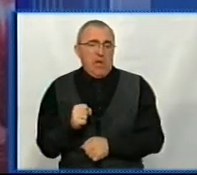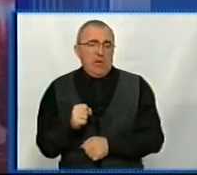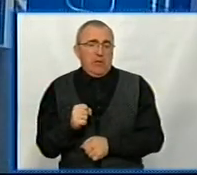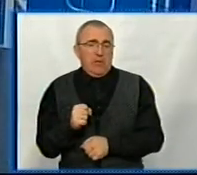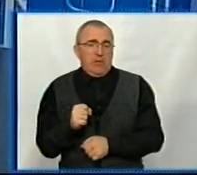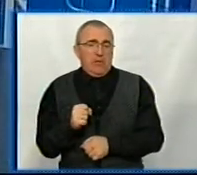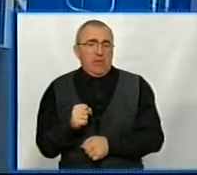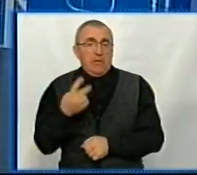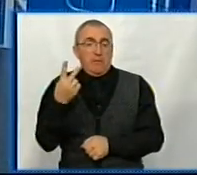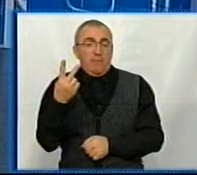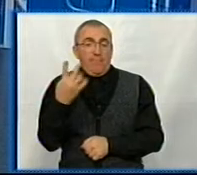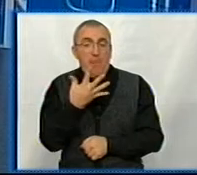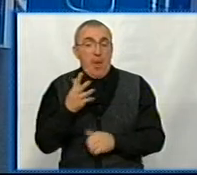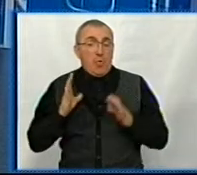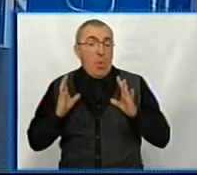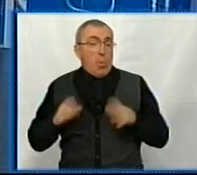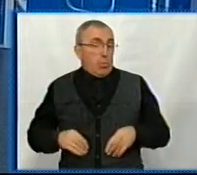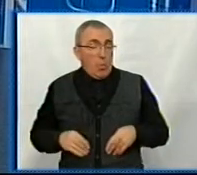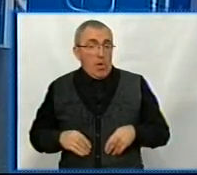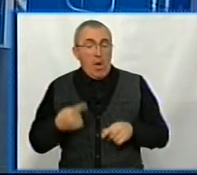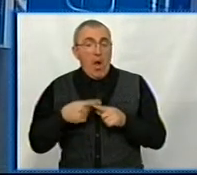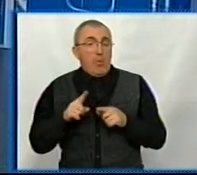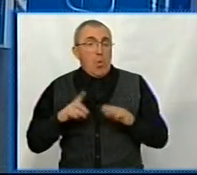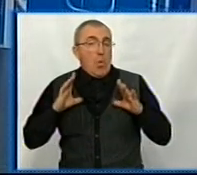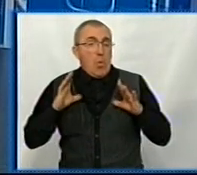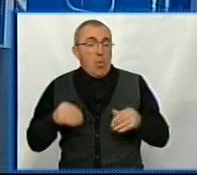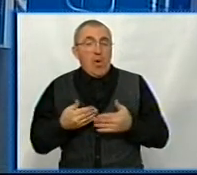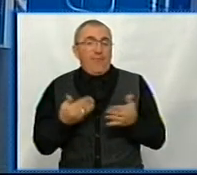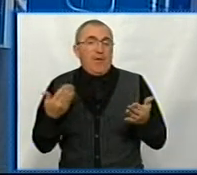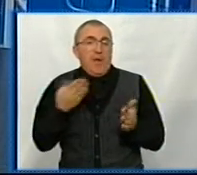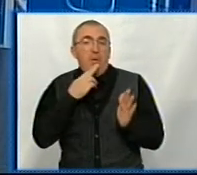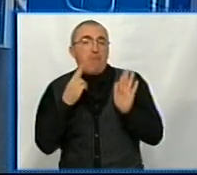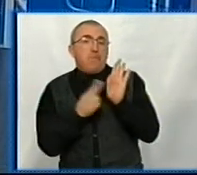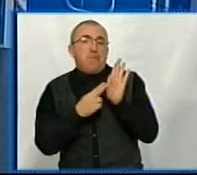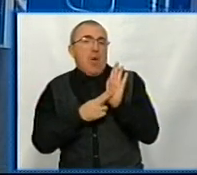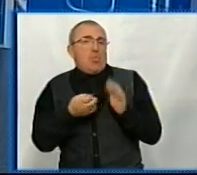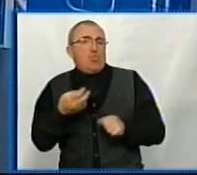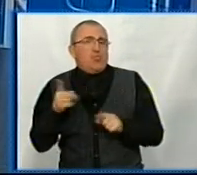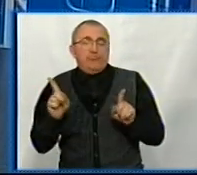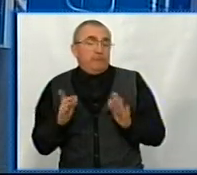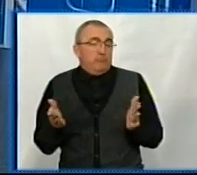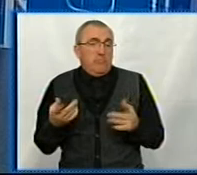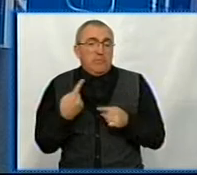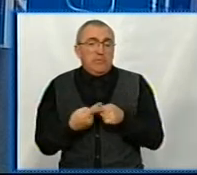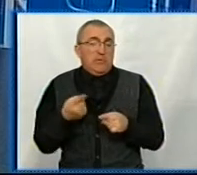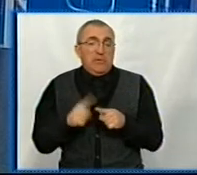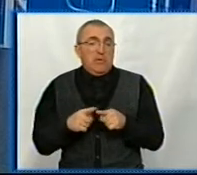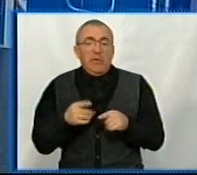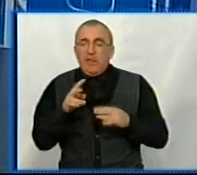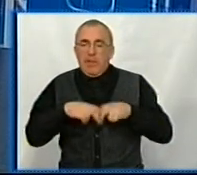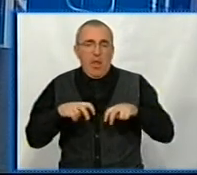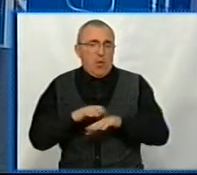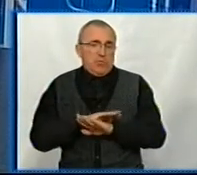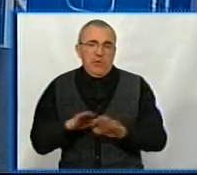ну, 25-та курточка або курточка там... Від якогось бренду. Так. Ну, ми це не